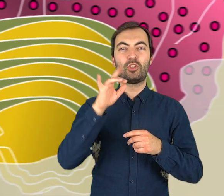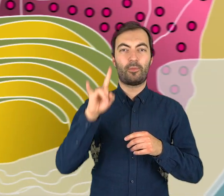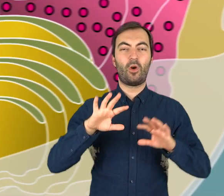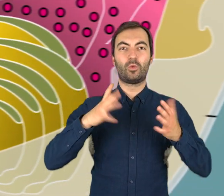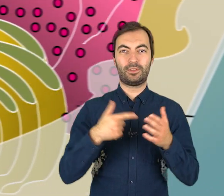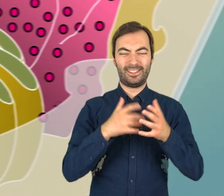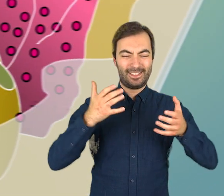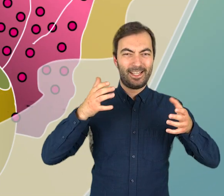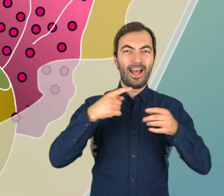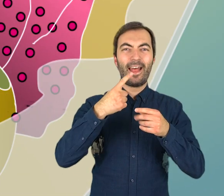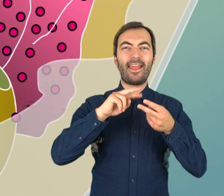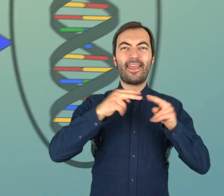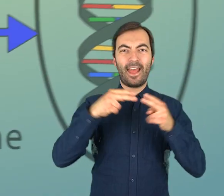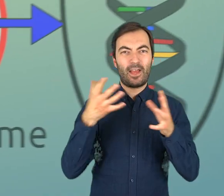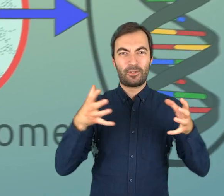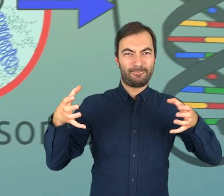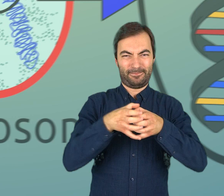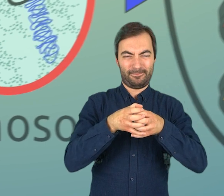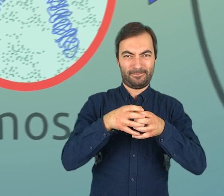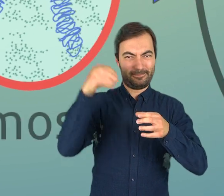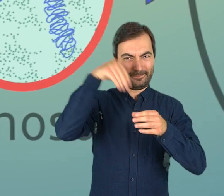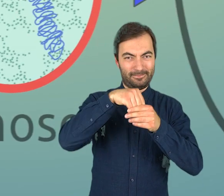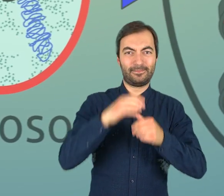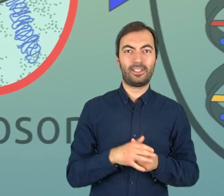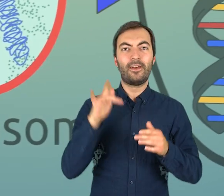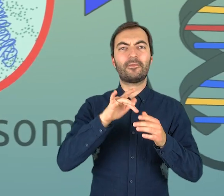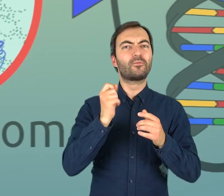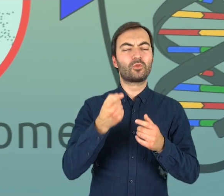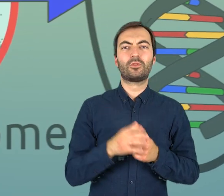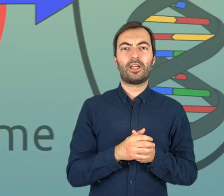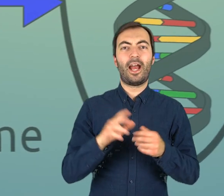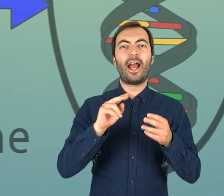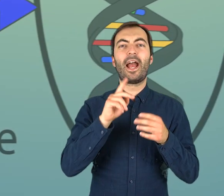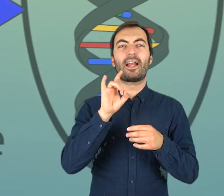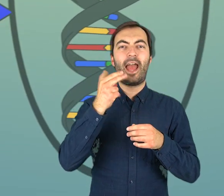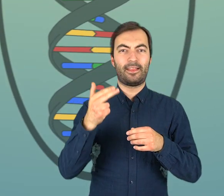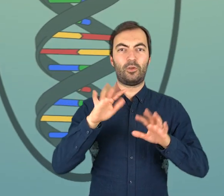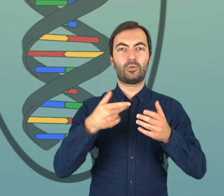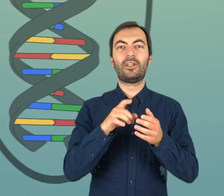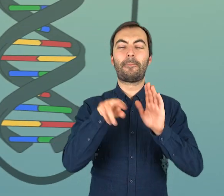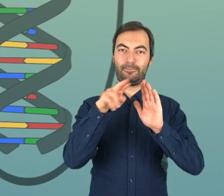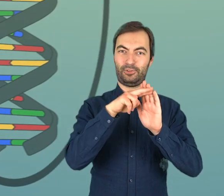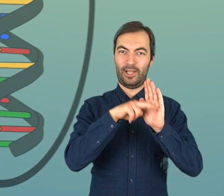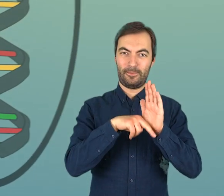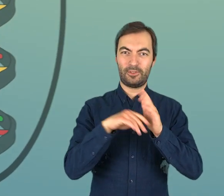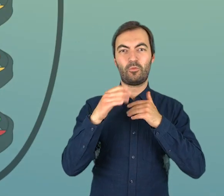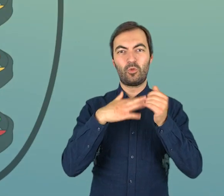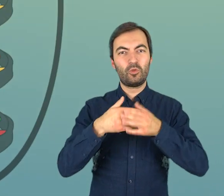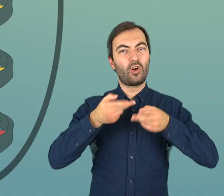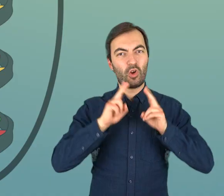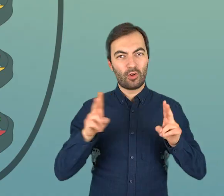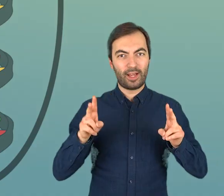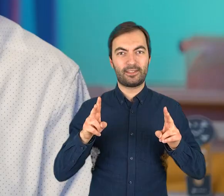upakowanych nici DNA. Zakodowane są w nich geny, czyli przepisy na produkcję konkretnych i potrzebnych